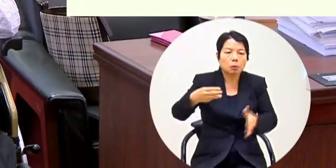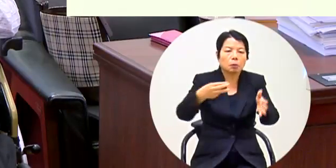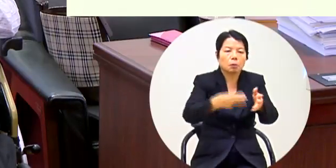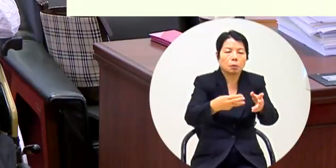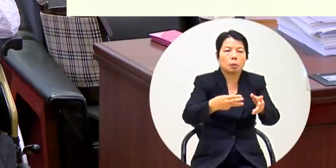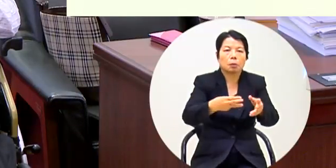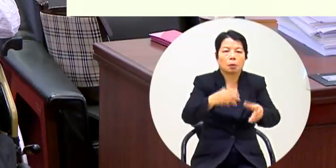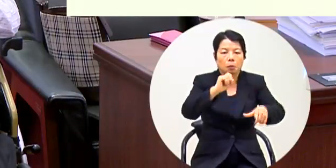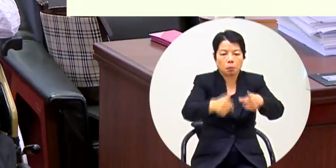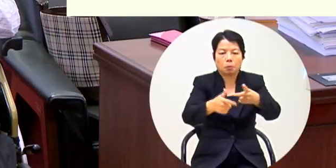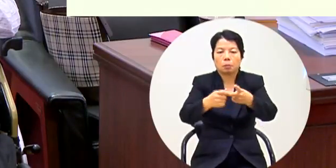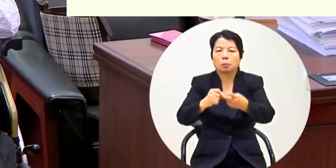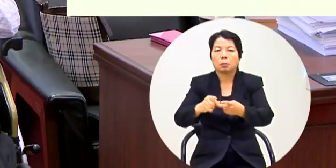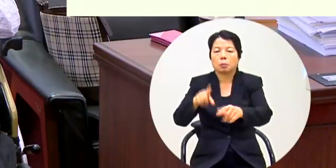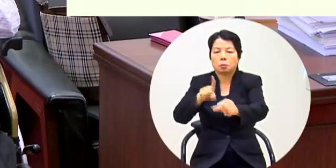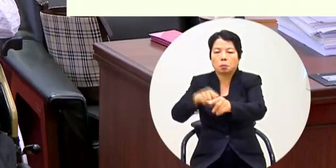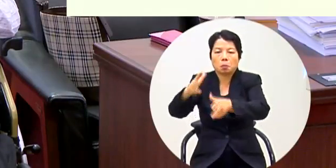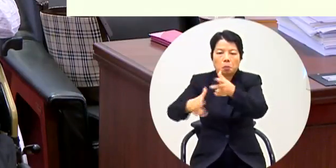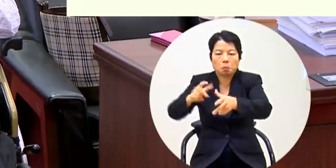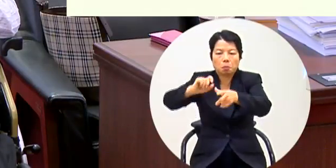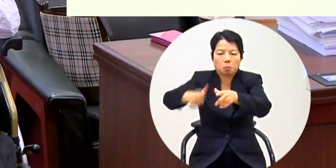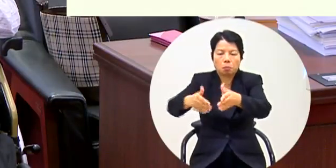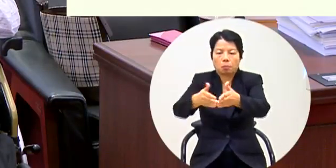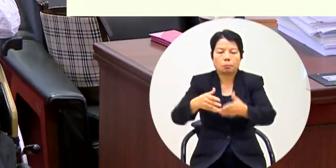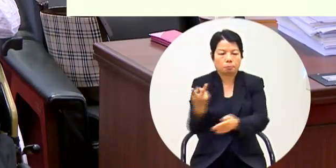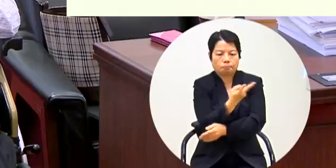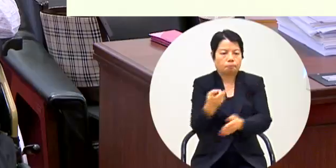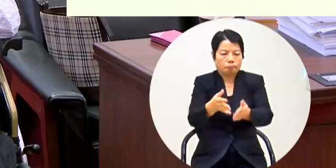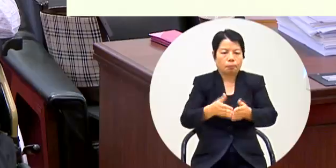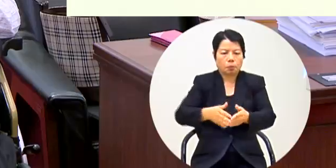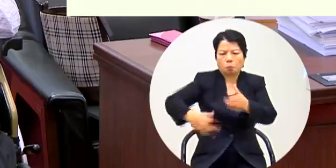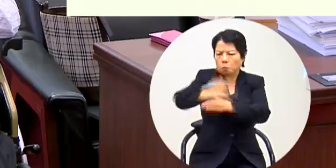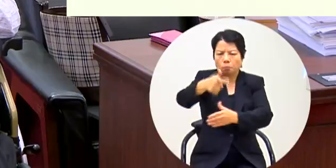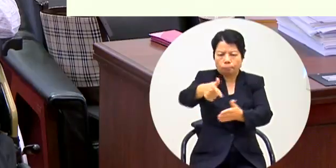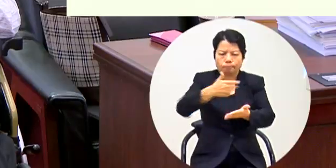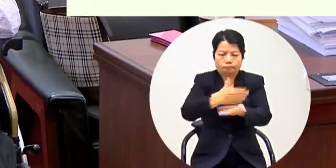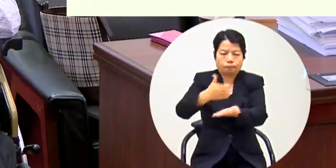率先去做到空污的这样的一个减量的一个标准，哈。